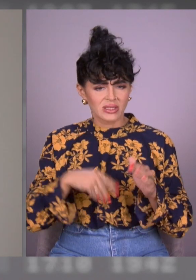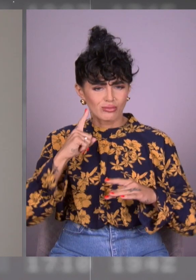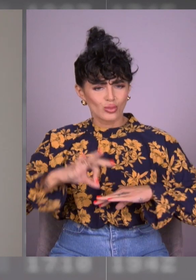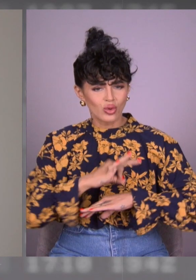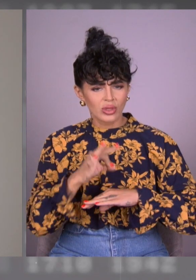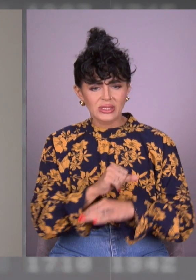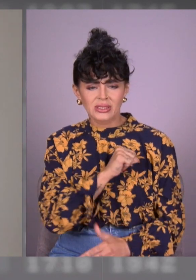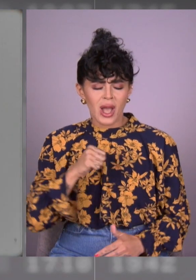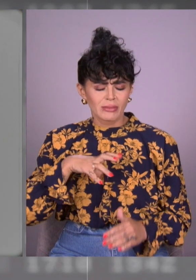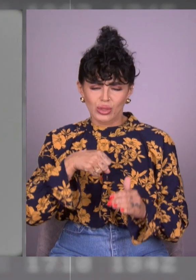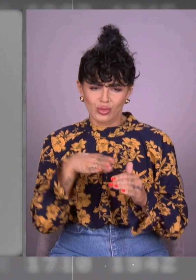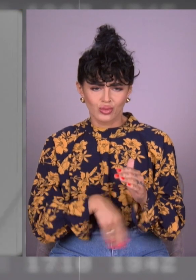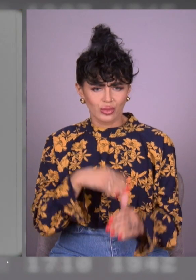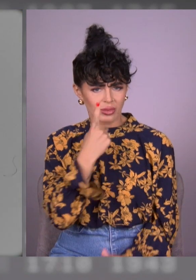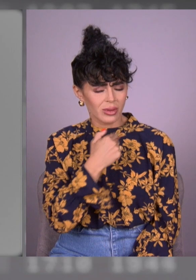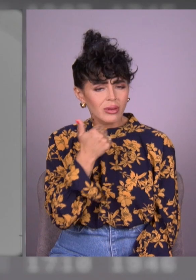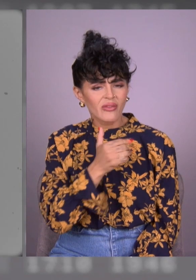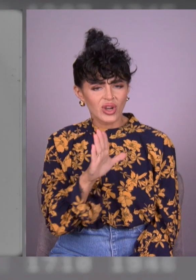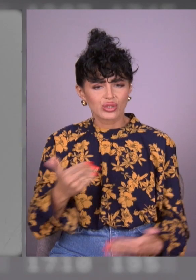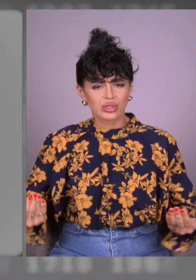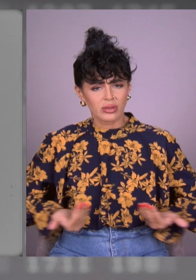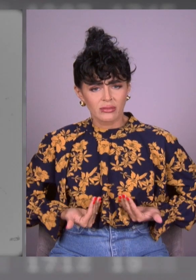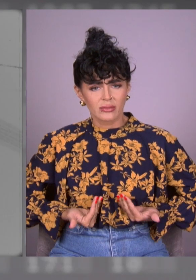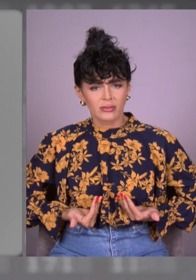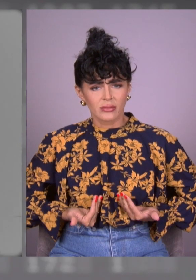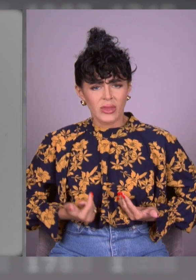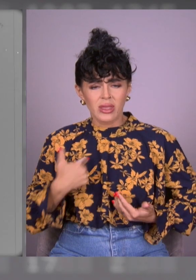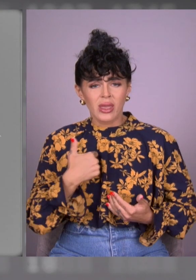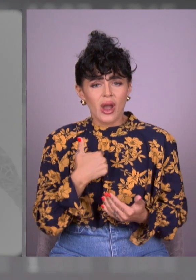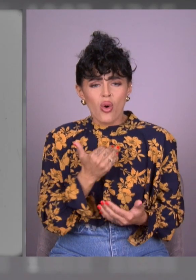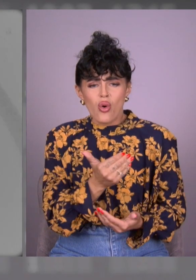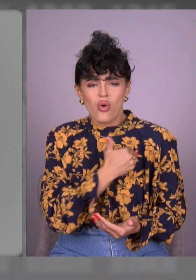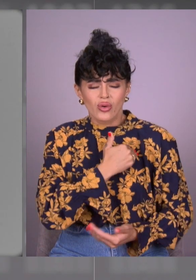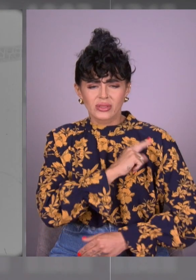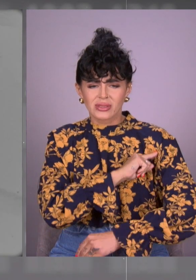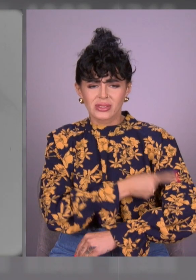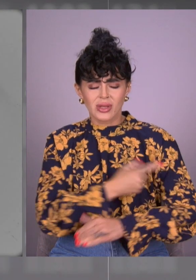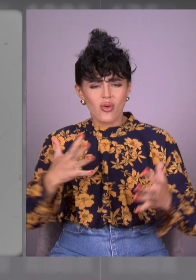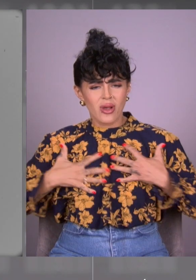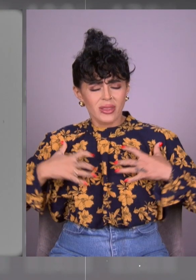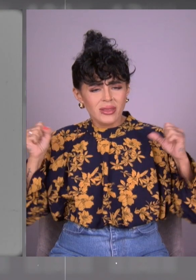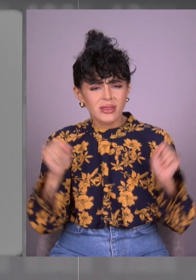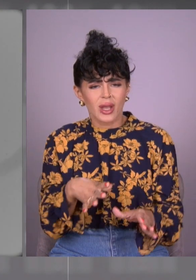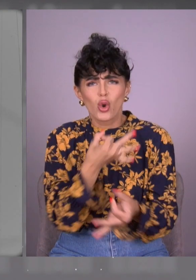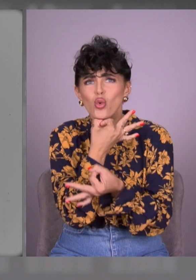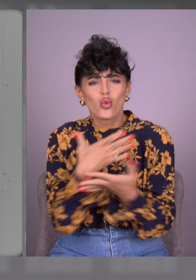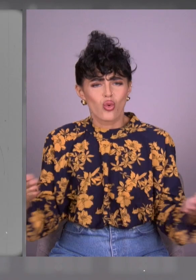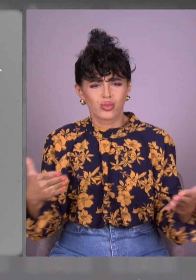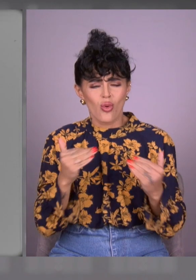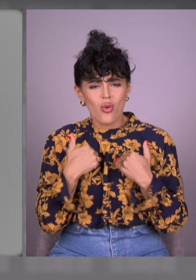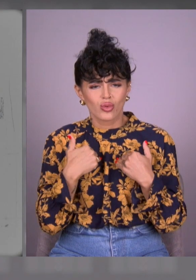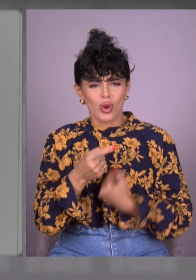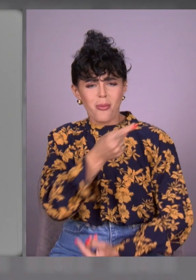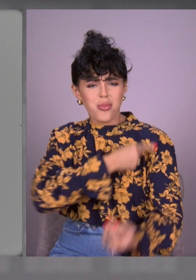рік в моєму житті. Я б залюбки віддала дуже багато чого, якщо б можна було